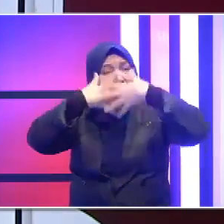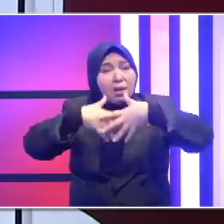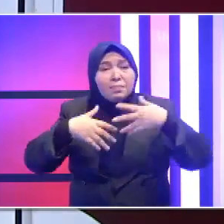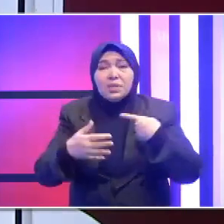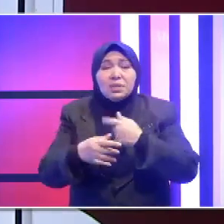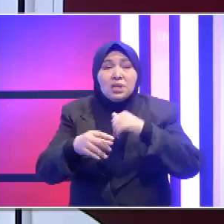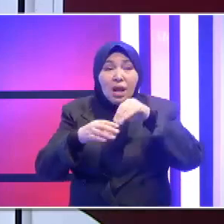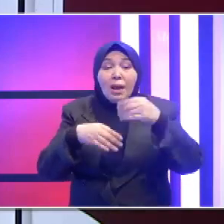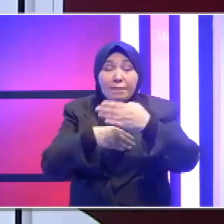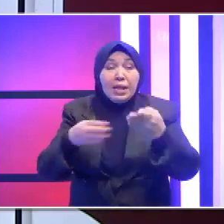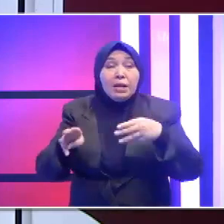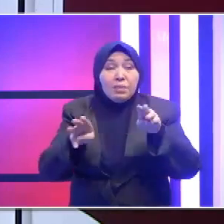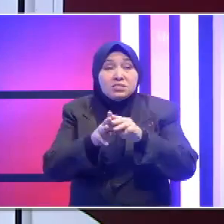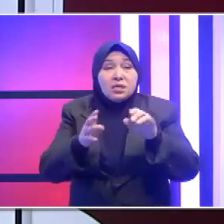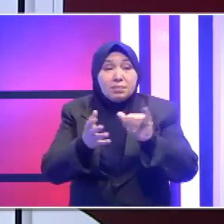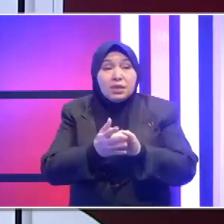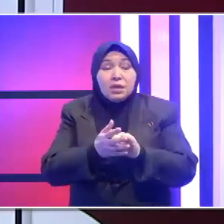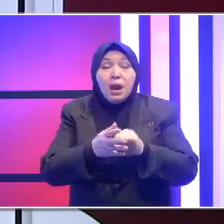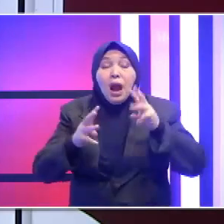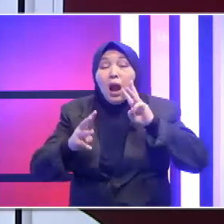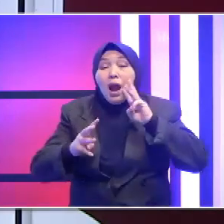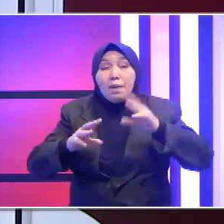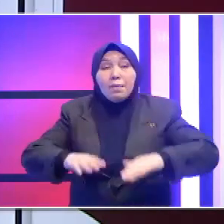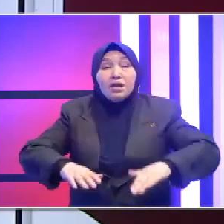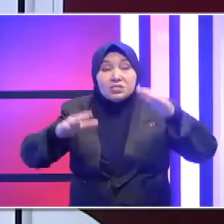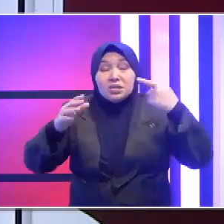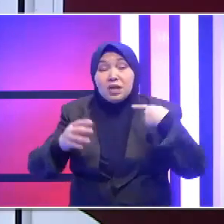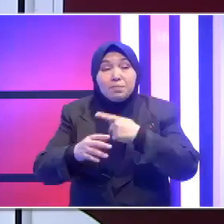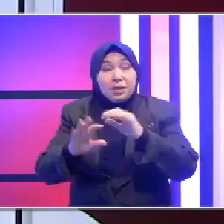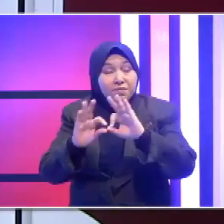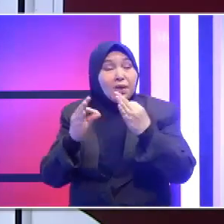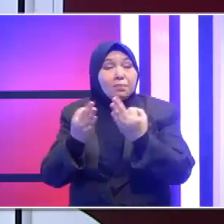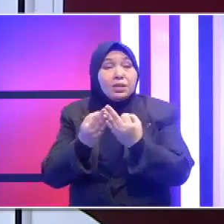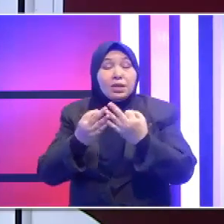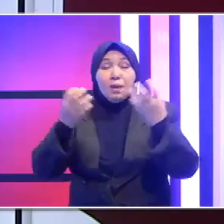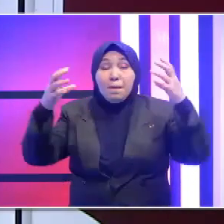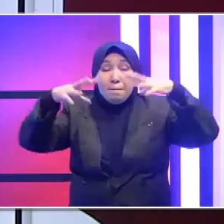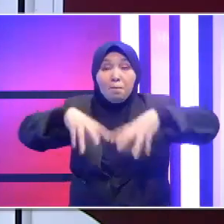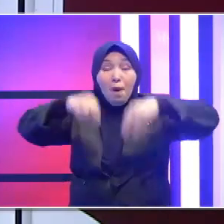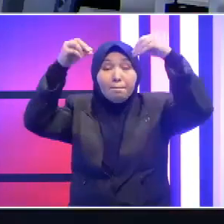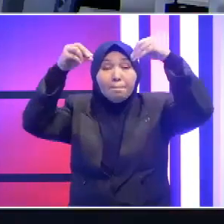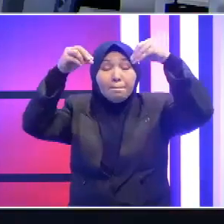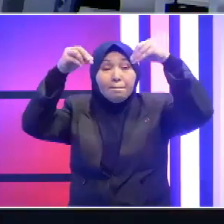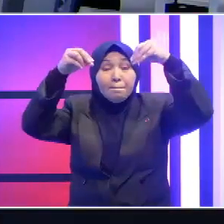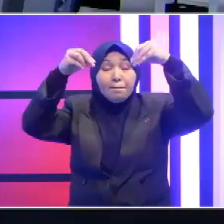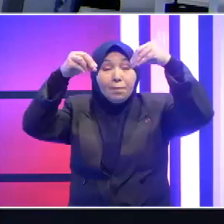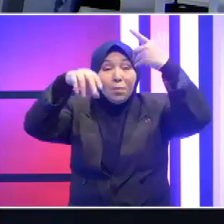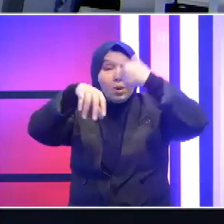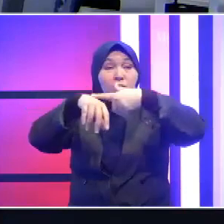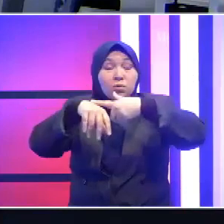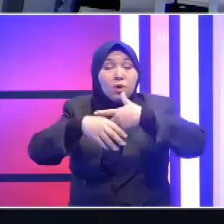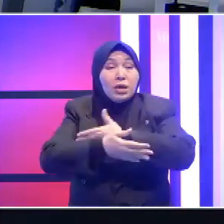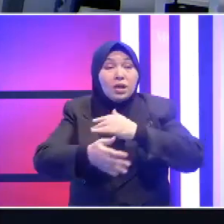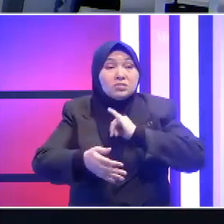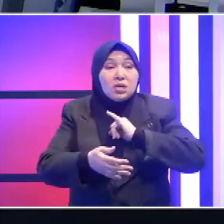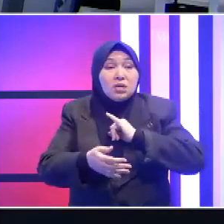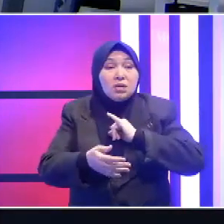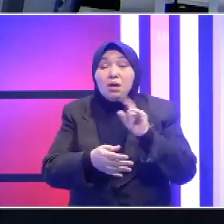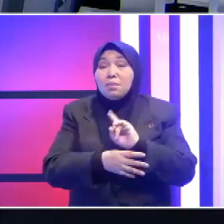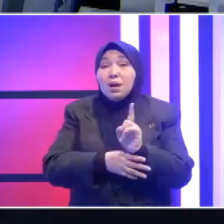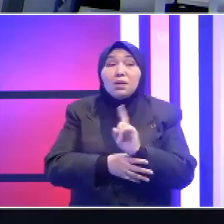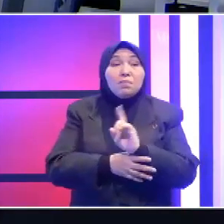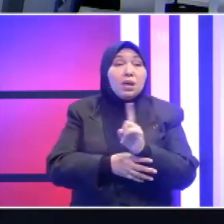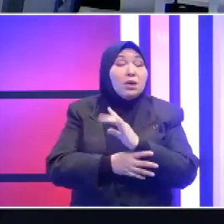dalam biliknya inilah musuh baguni Panji kami anak-anak Khan backup pada waktu itu anak saya kan tanya lah eh